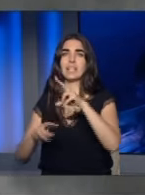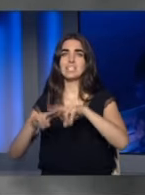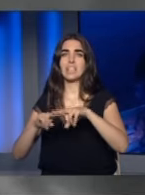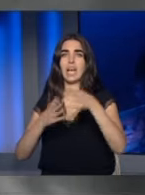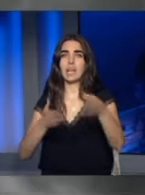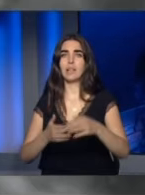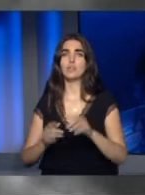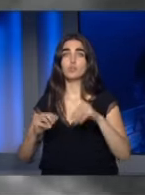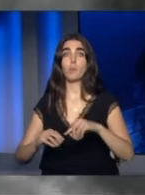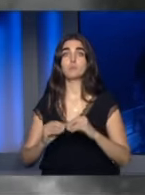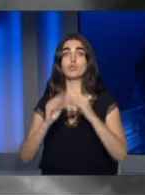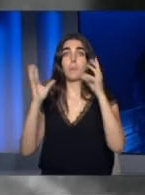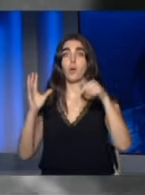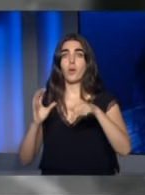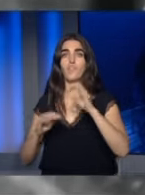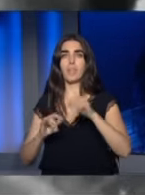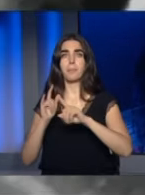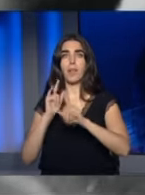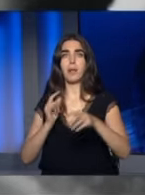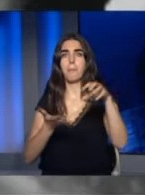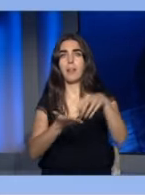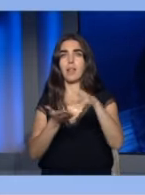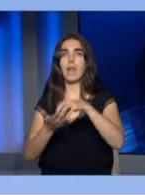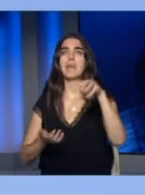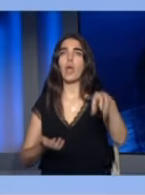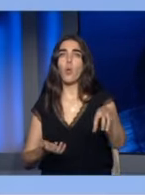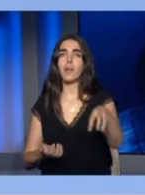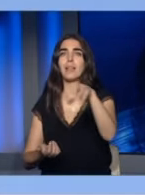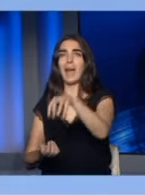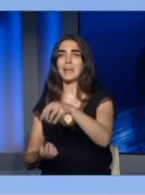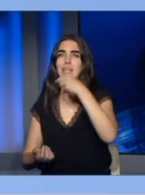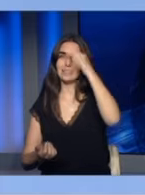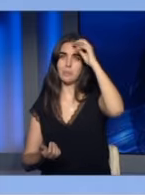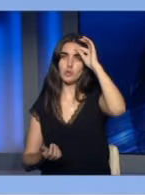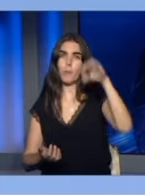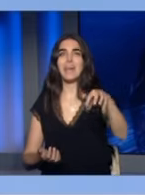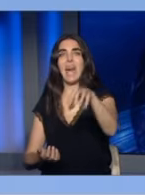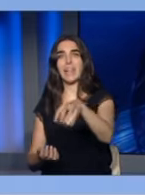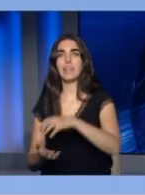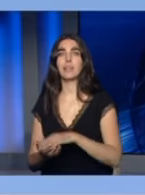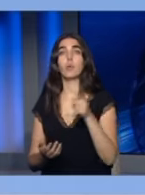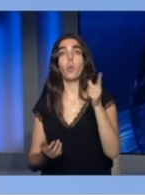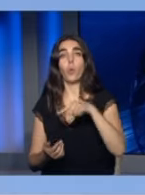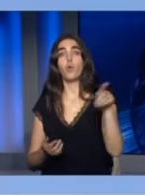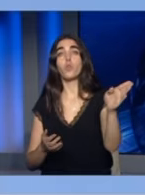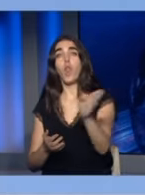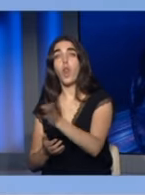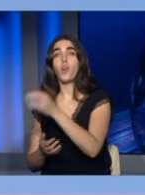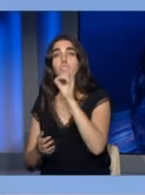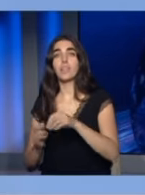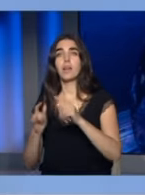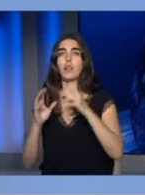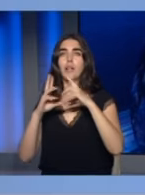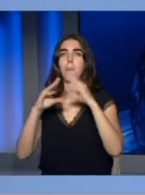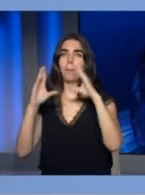المدفعيه الاسرائيليه منذ الصباح بشكل متقطع اطراف بلدات الناقوره والظهير ويارين كما انفجر صاروخ اعتراضي فوق